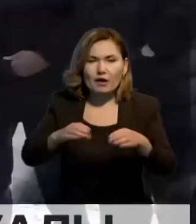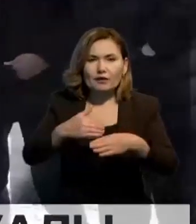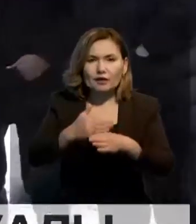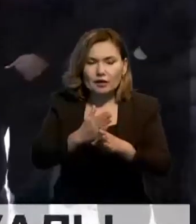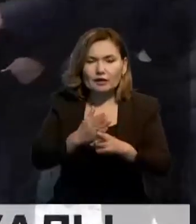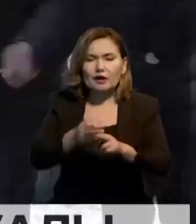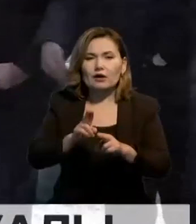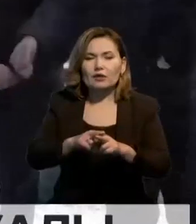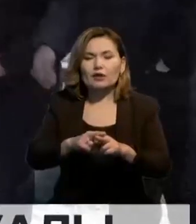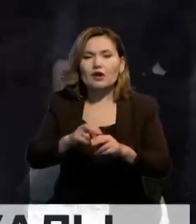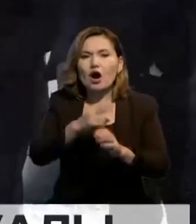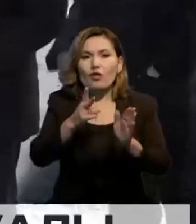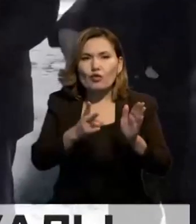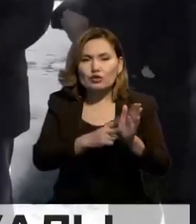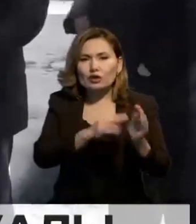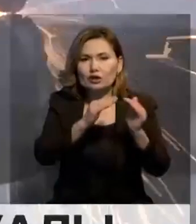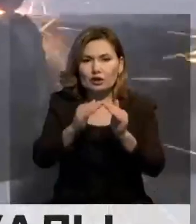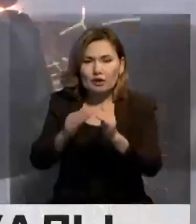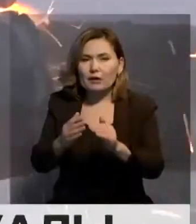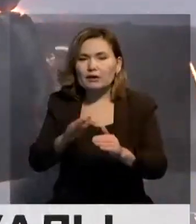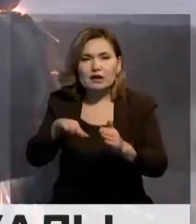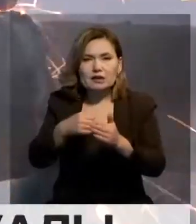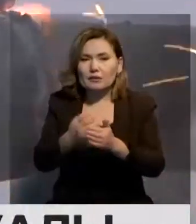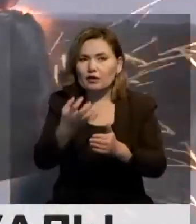көп қабатты үйде әлі де болса жылу жоқ.